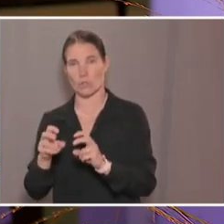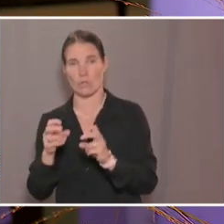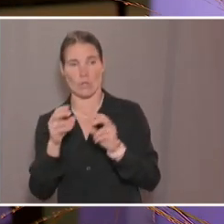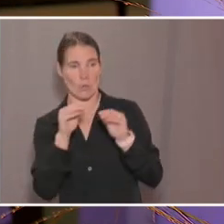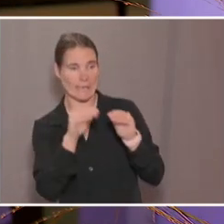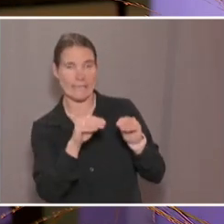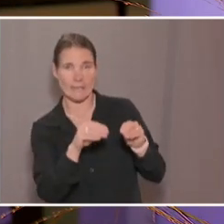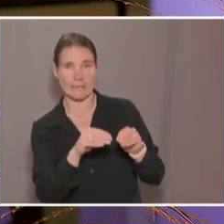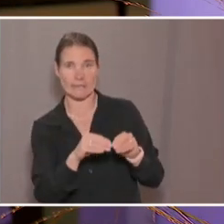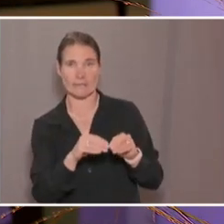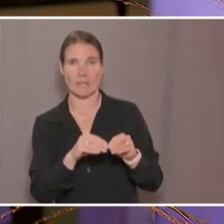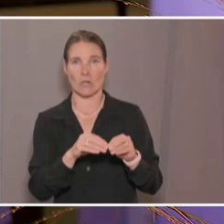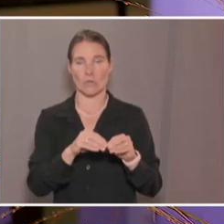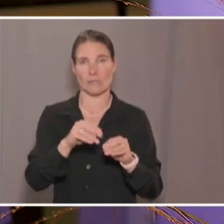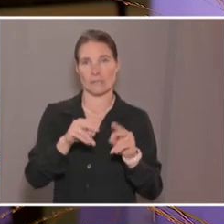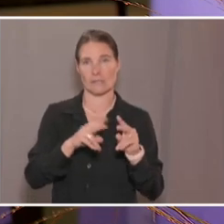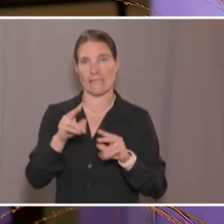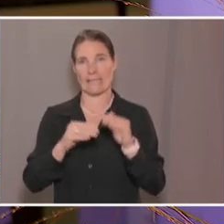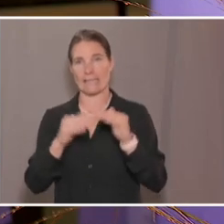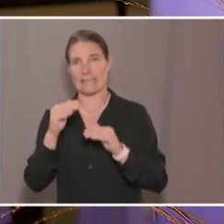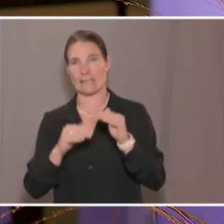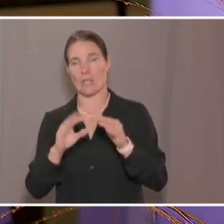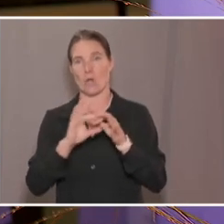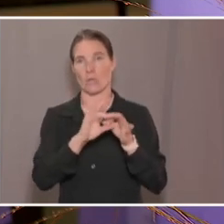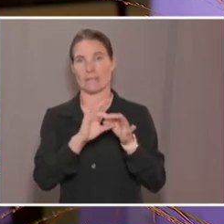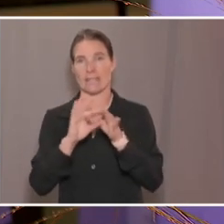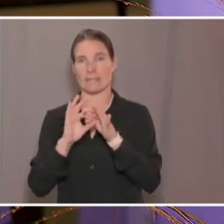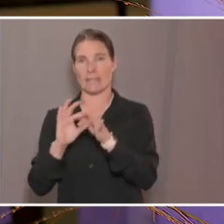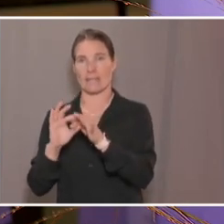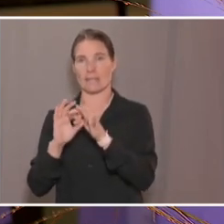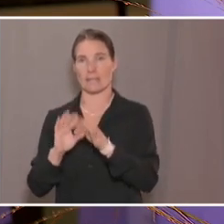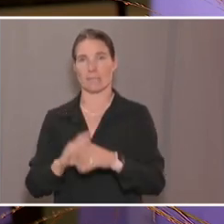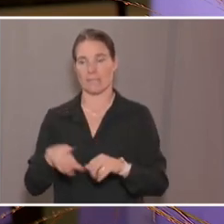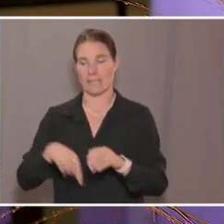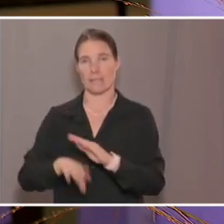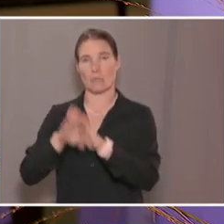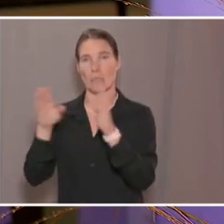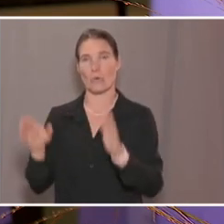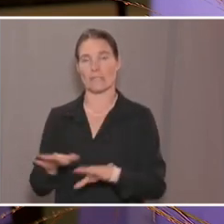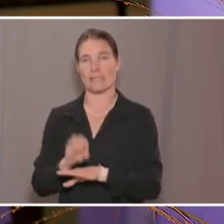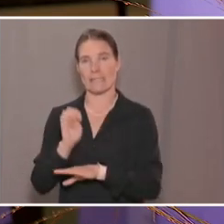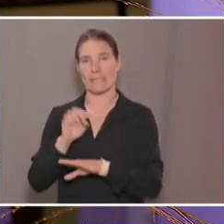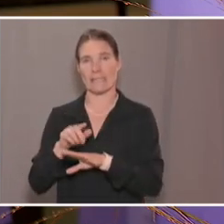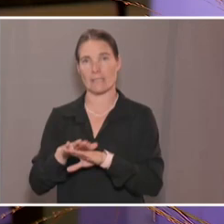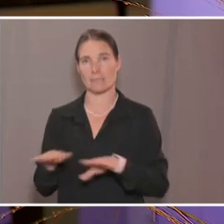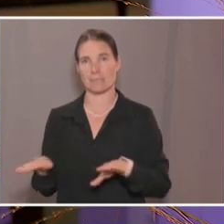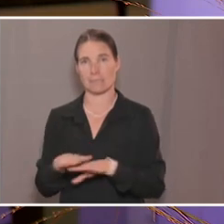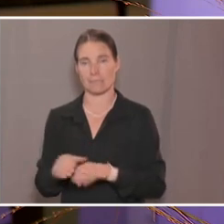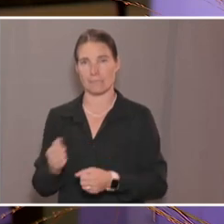ähnlichen Kontexten forschen und lehren. In dem Gebäude befindet sich im Erdgeschoss eine sehr